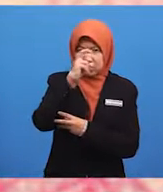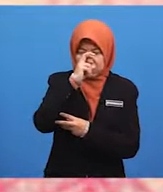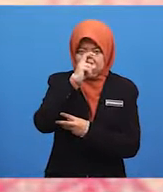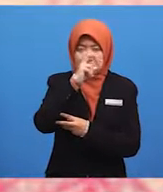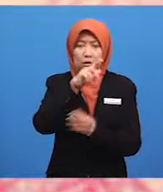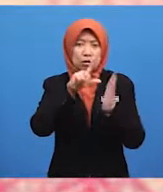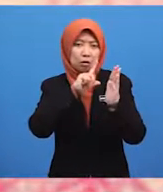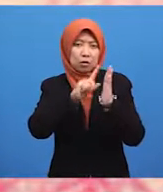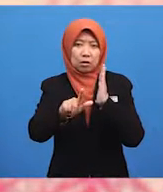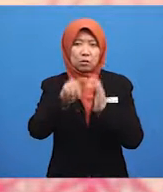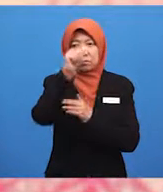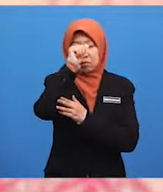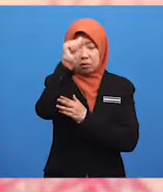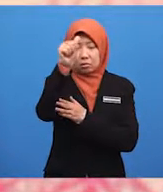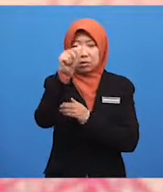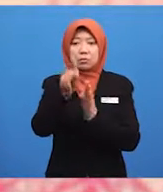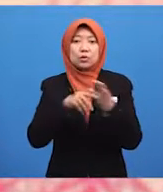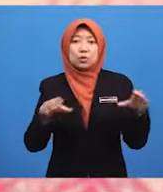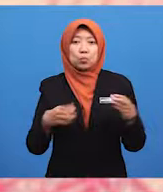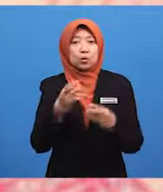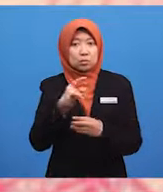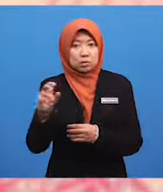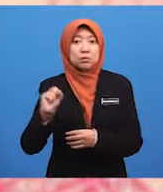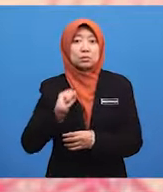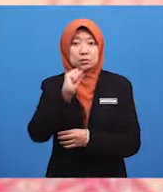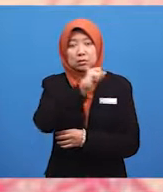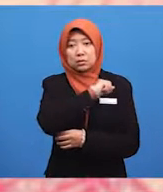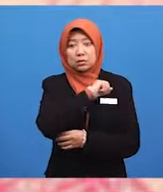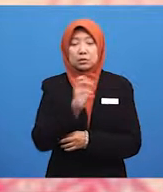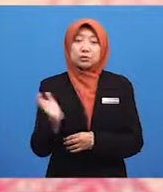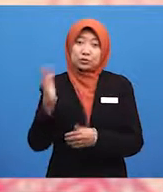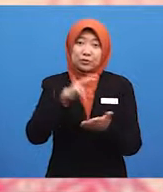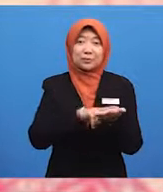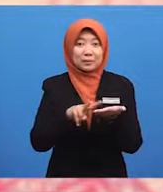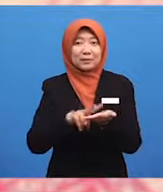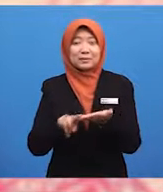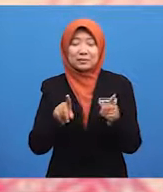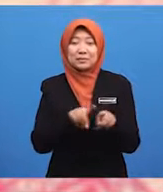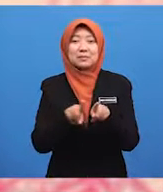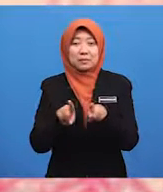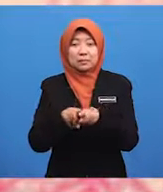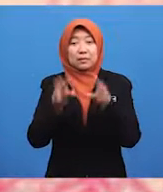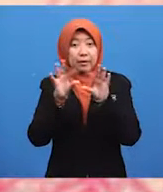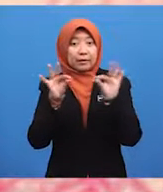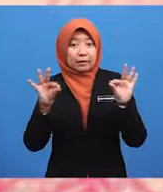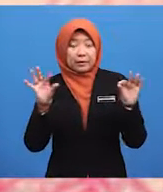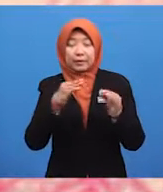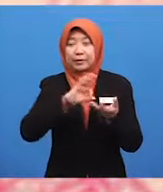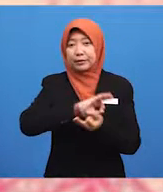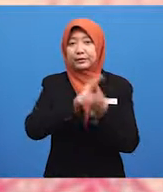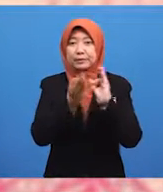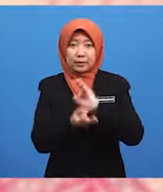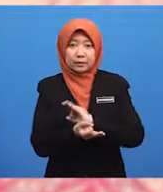larangan Allah terhadap perbuatan syirik. Mari kita baca bersama-sama ayat dan terjemahannya